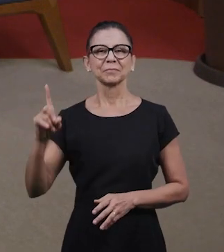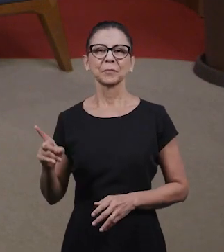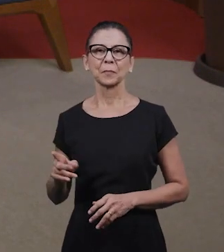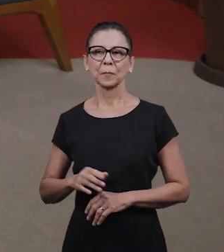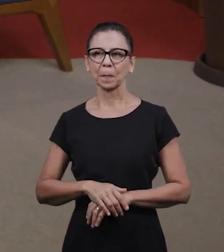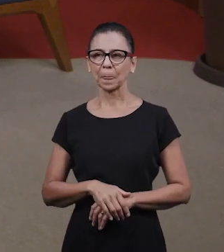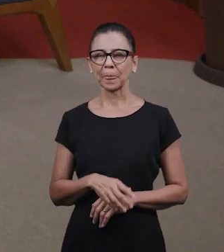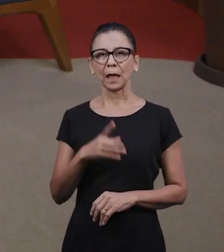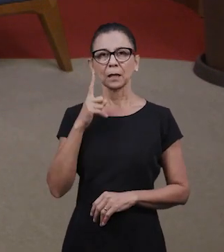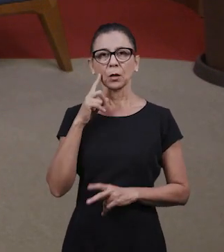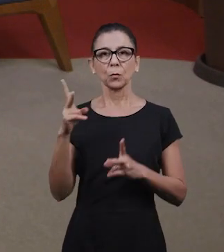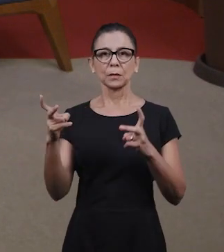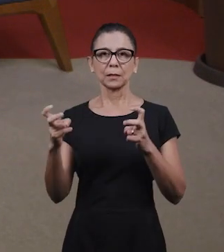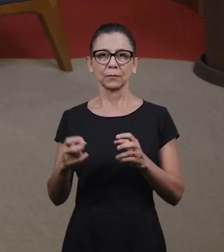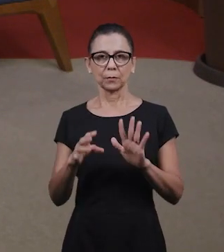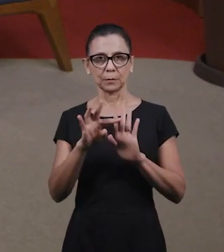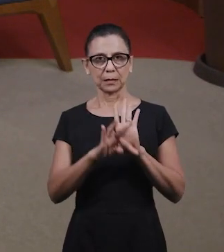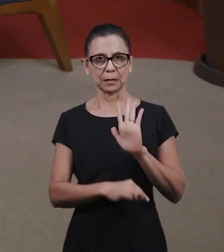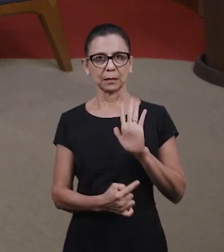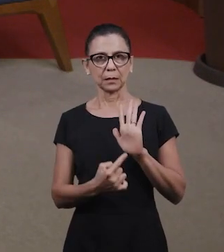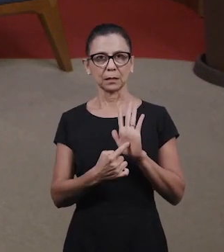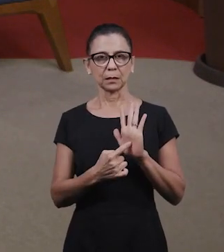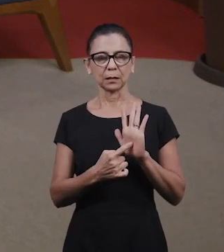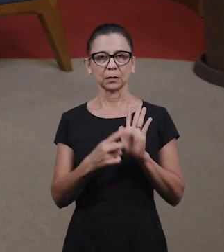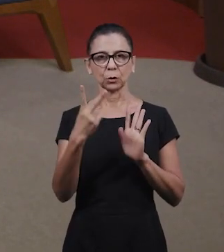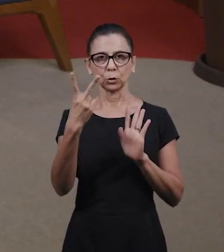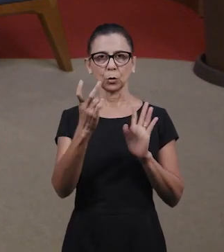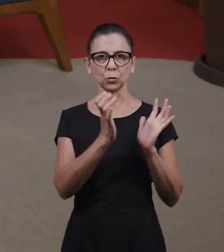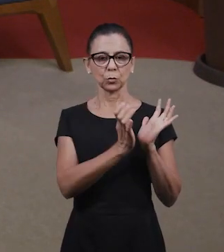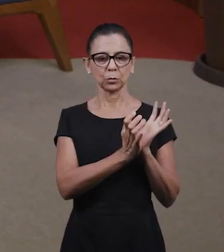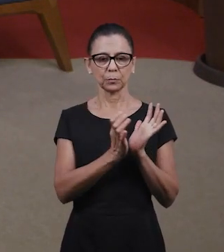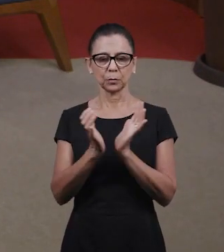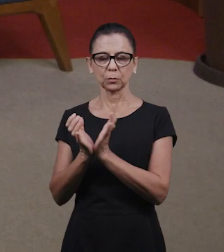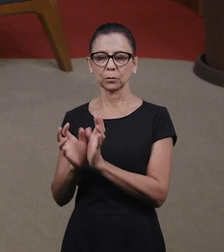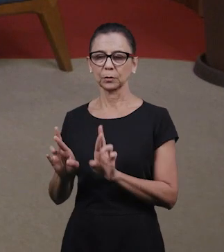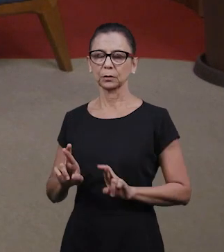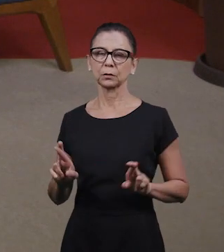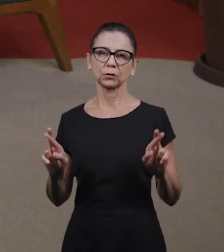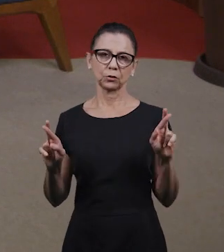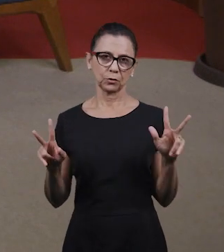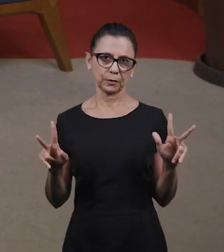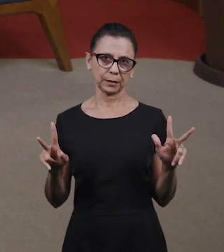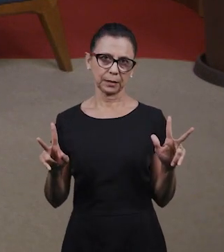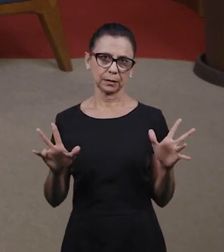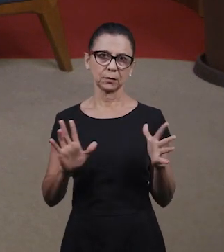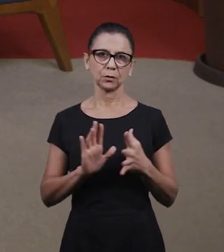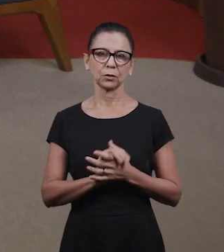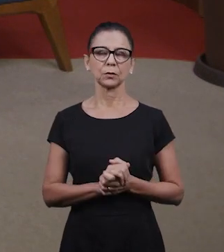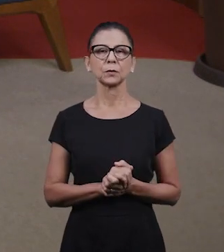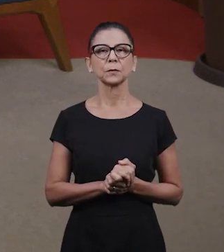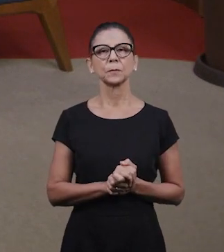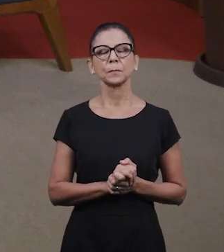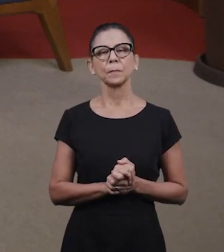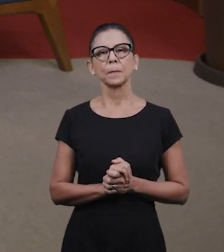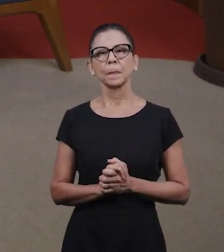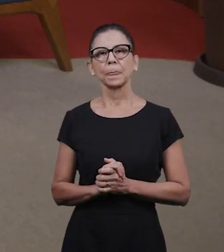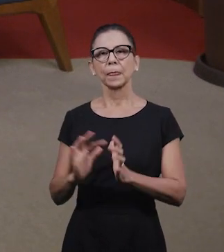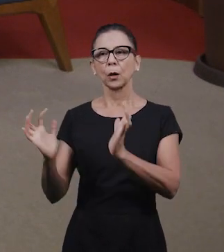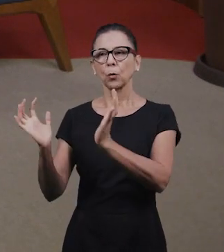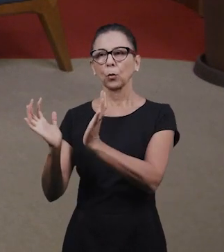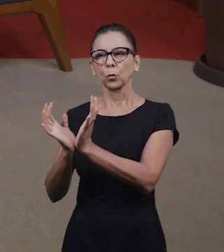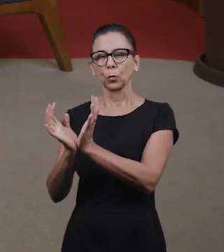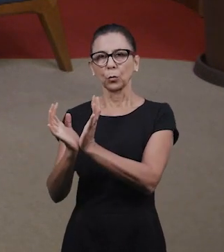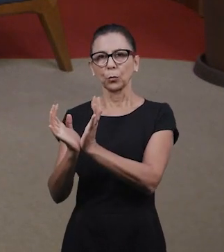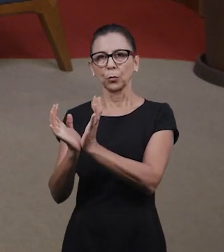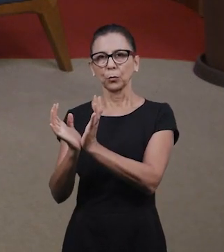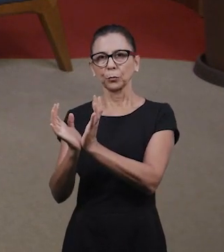Et j'identifie d'ailleurs deux groupes de personnes dans ce texte, différents. Le premier groupe, c'est le groupe cible